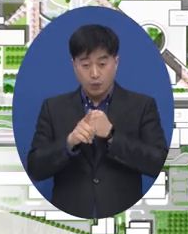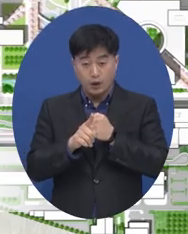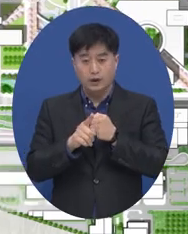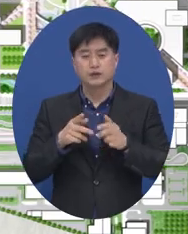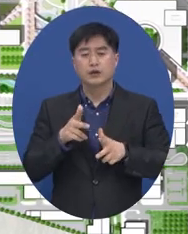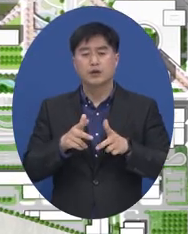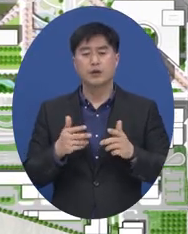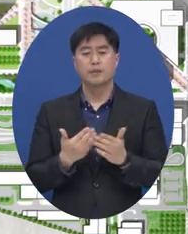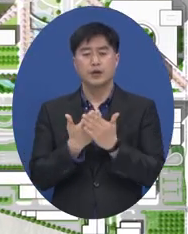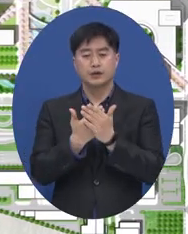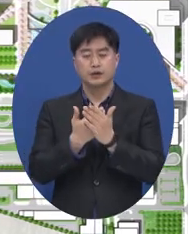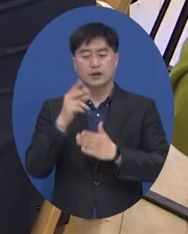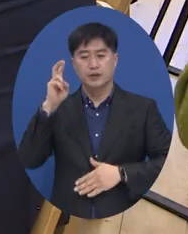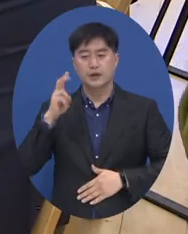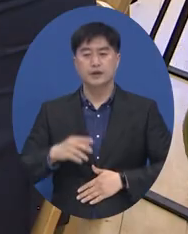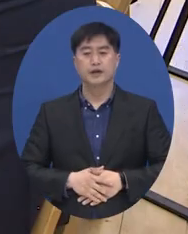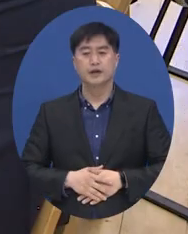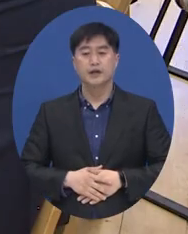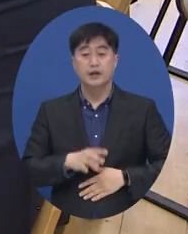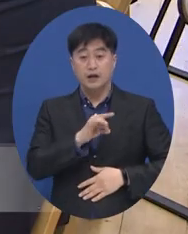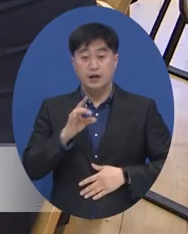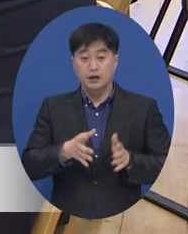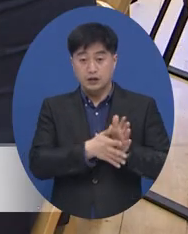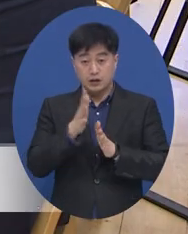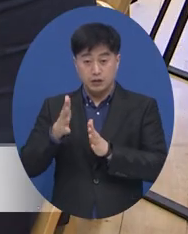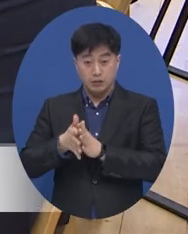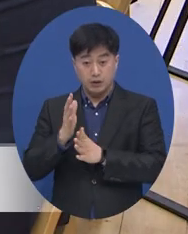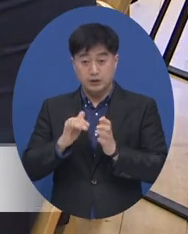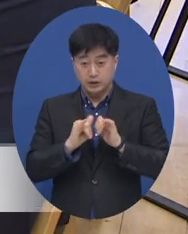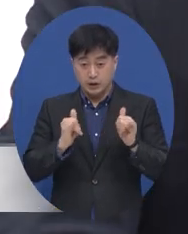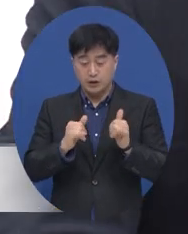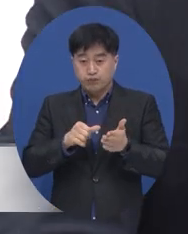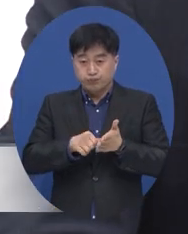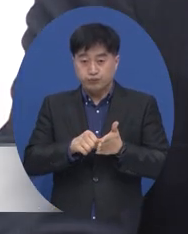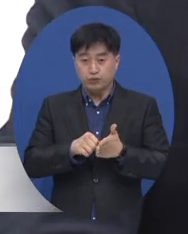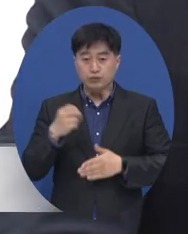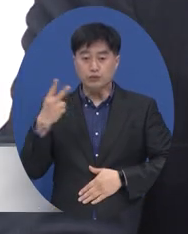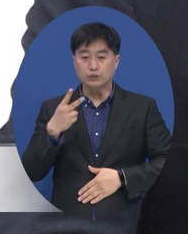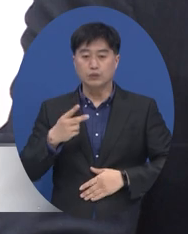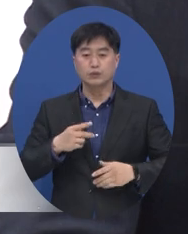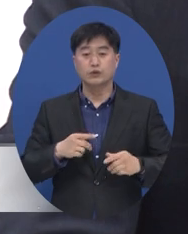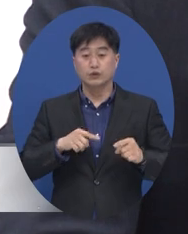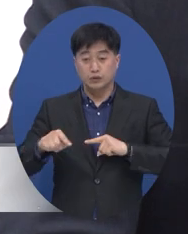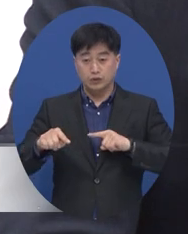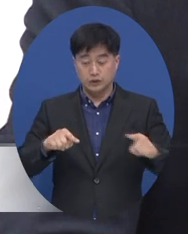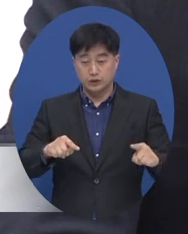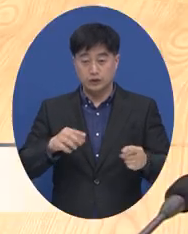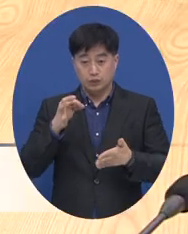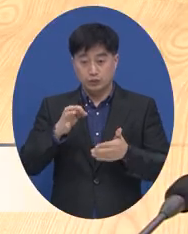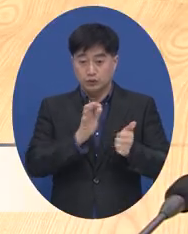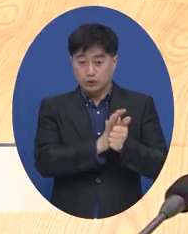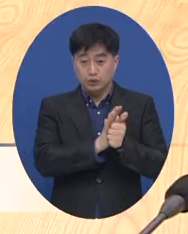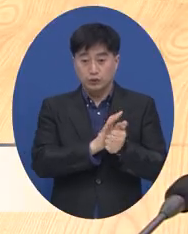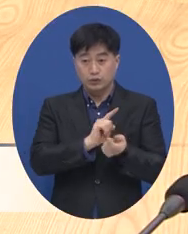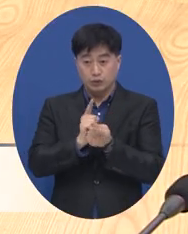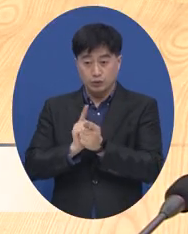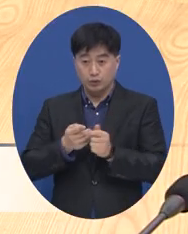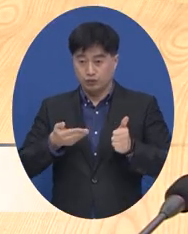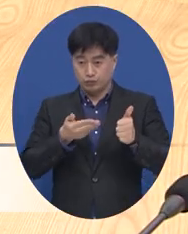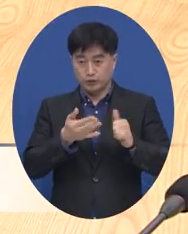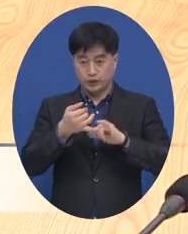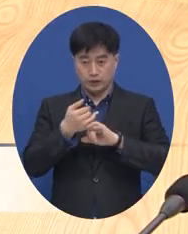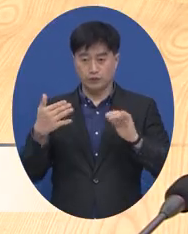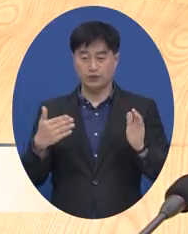띨 것이라는 관측입니다. 각 기관은 인적 자원과 물적 자원은 물론 행정 재정적 지원을 상호